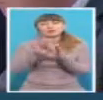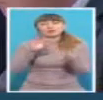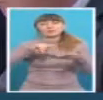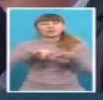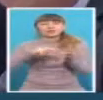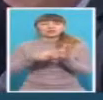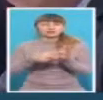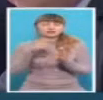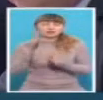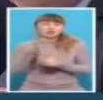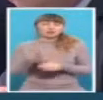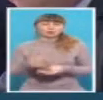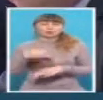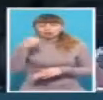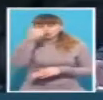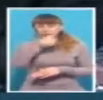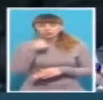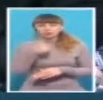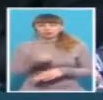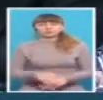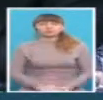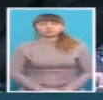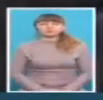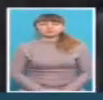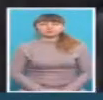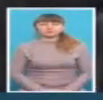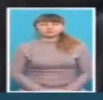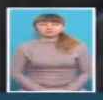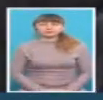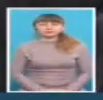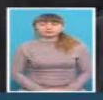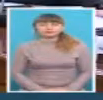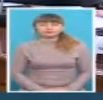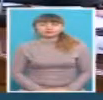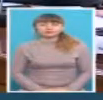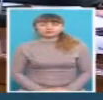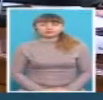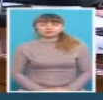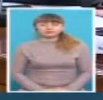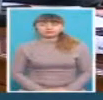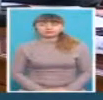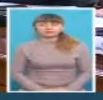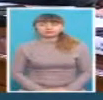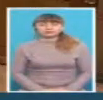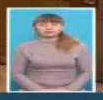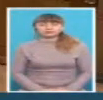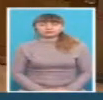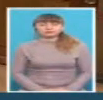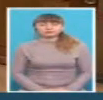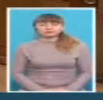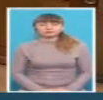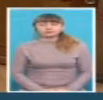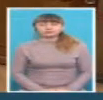тиіс. Бақытжан Сағынтаев Ресейде жаңа экономикалық кезең басталып жатқанын айтып, сәттілік тіледі. Ал Дмитрий Медведев екі